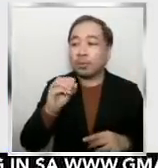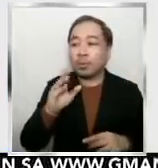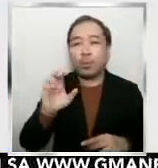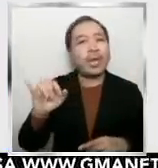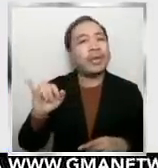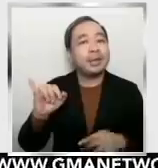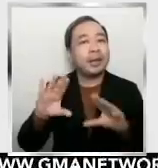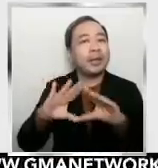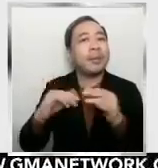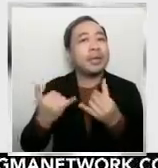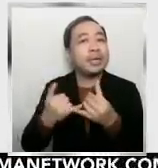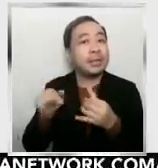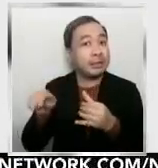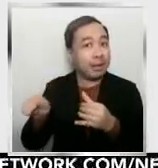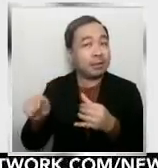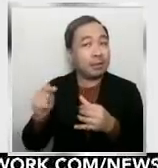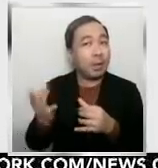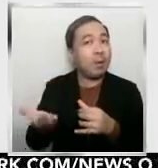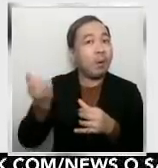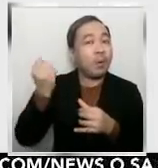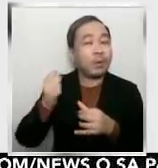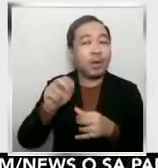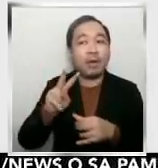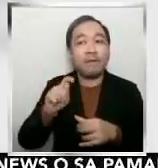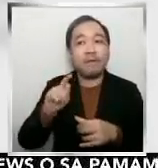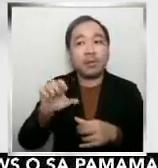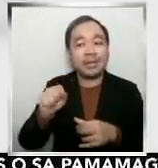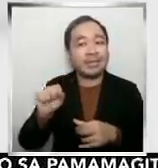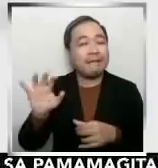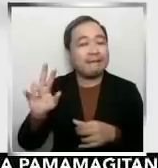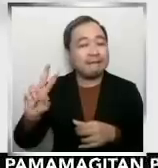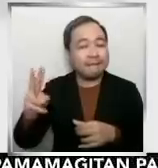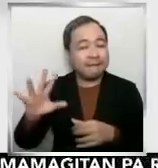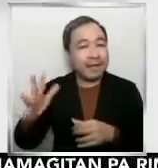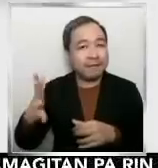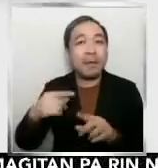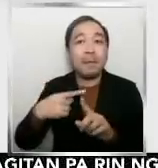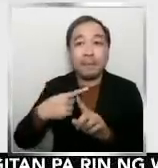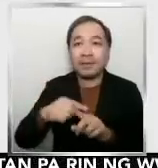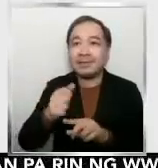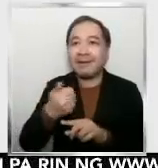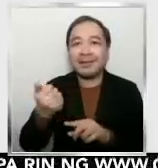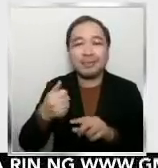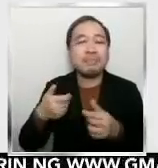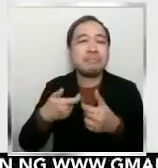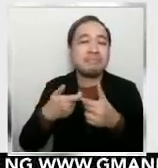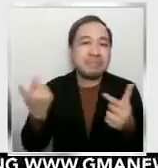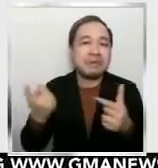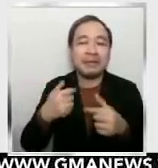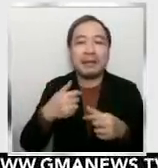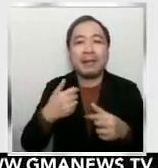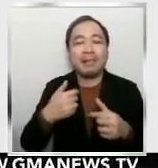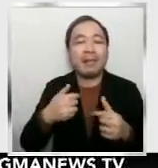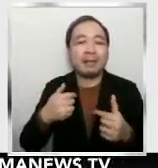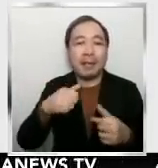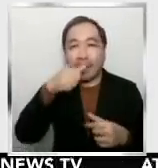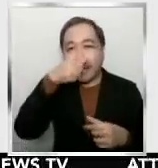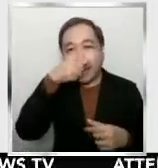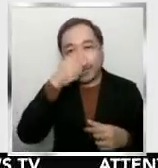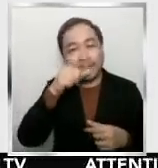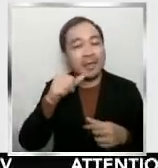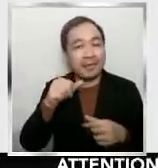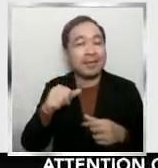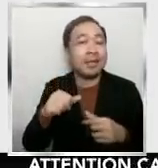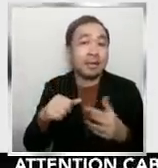Voltes 5 at iba pang malalaking anime franchise. Pinuri nila ang Kapuso team sa katatagan sa production kahit pa